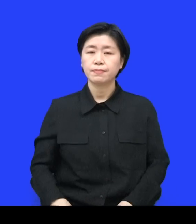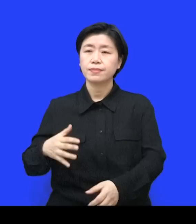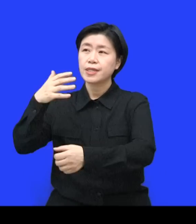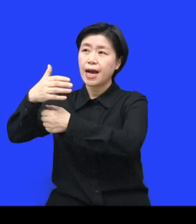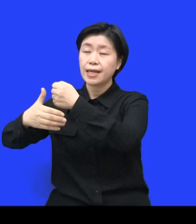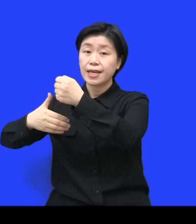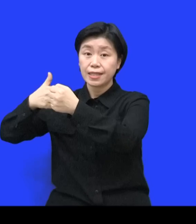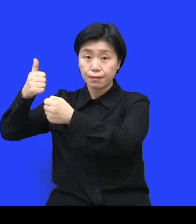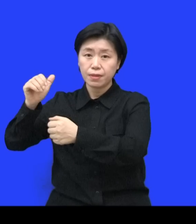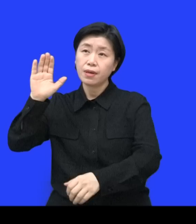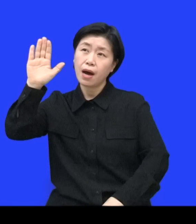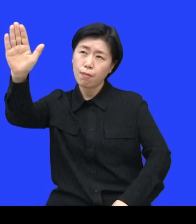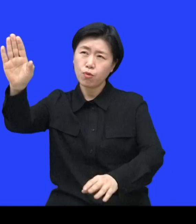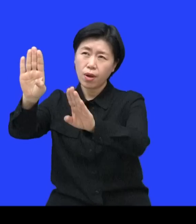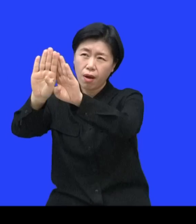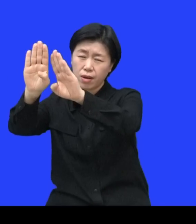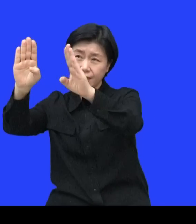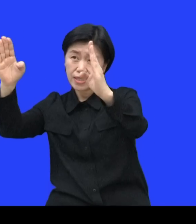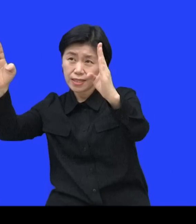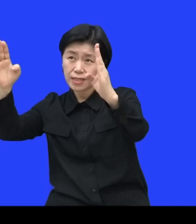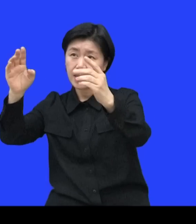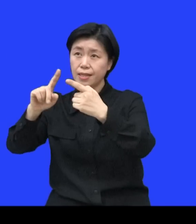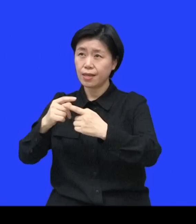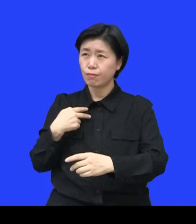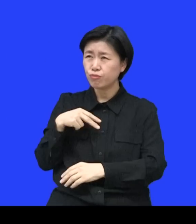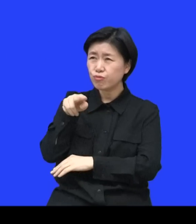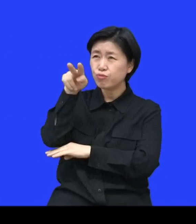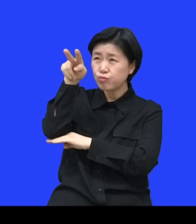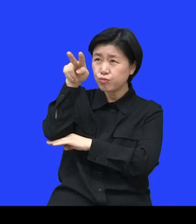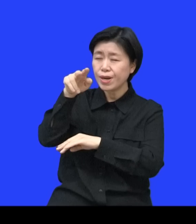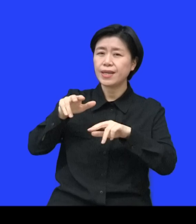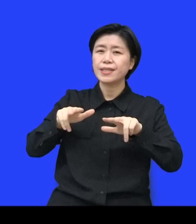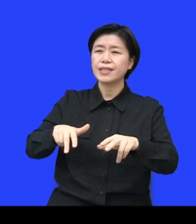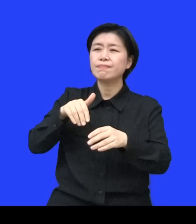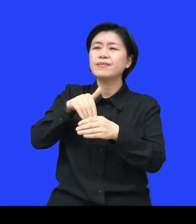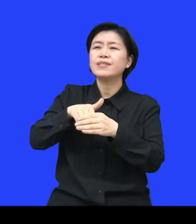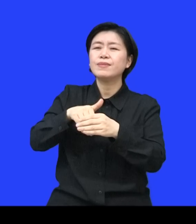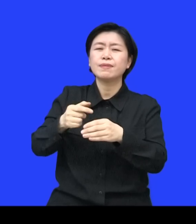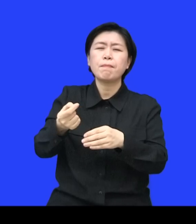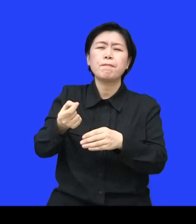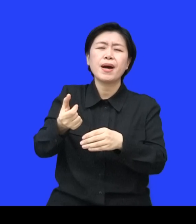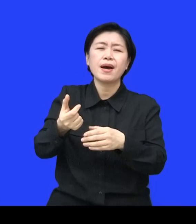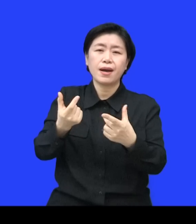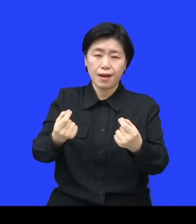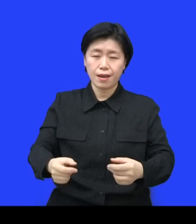하나님이 여실 미래를 바라보고 뿌리는 씨앗이라는 거예요. 결단은